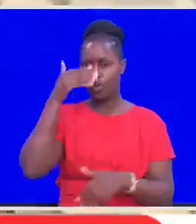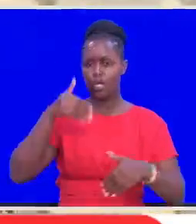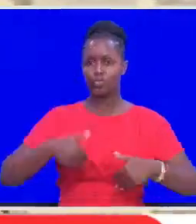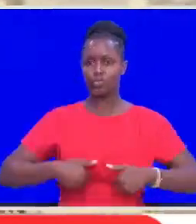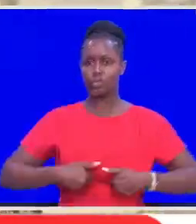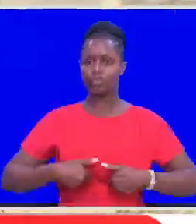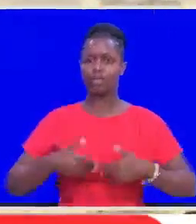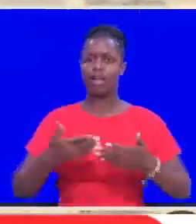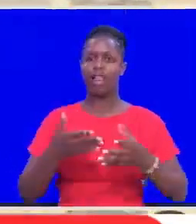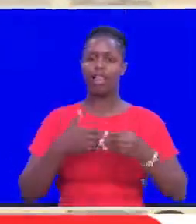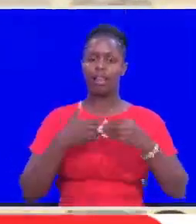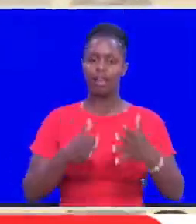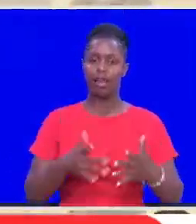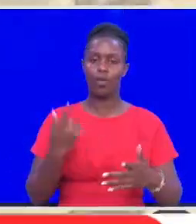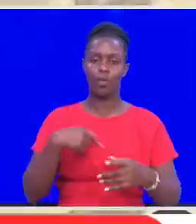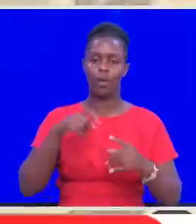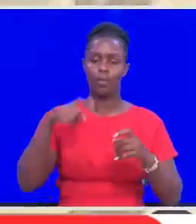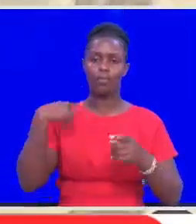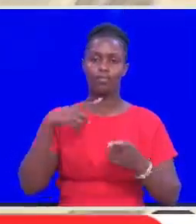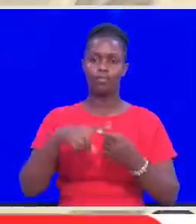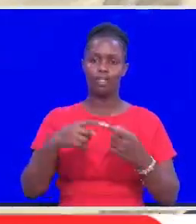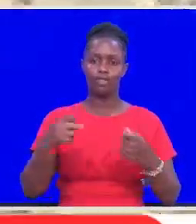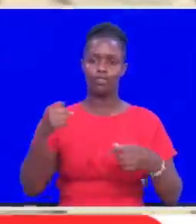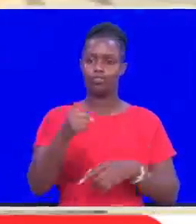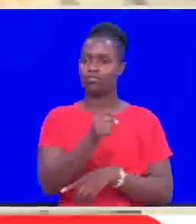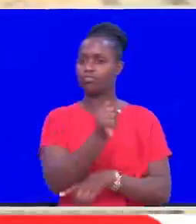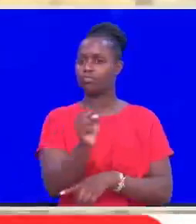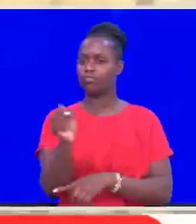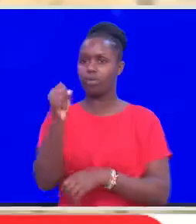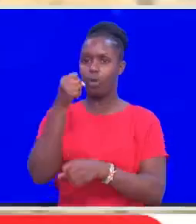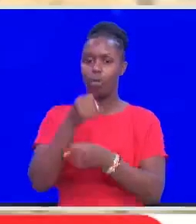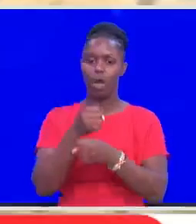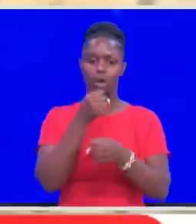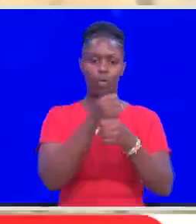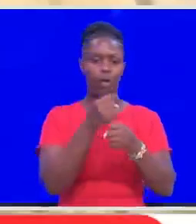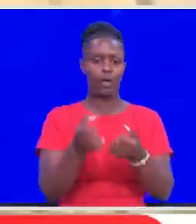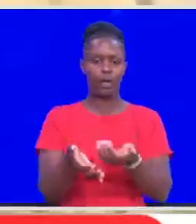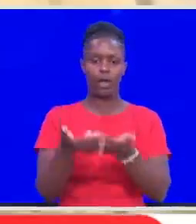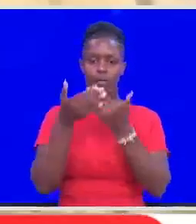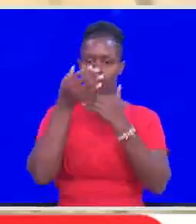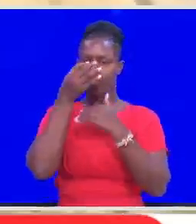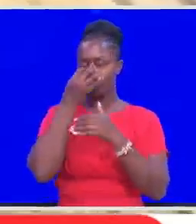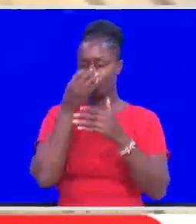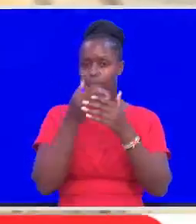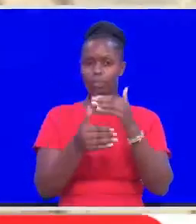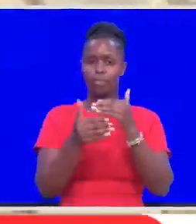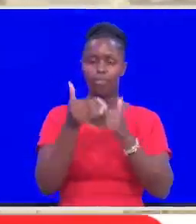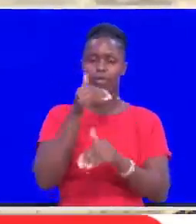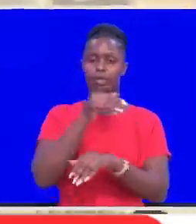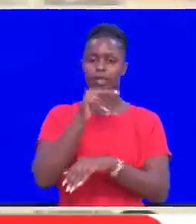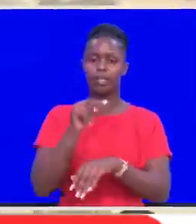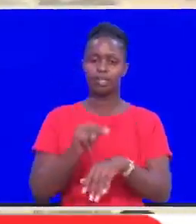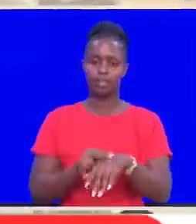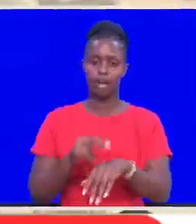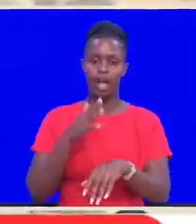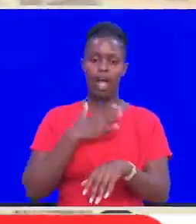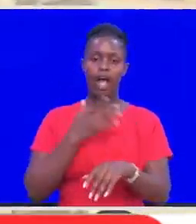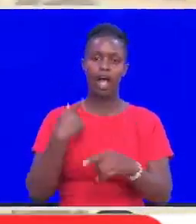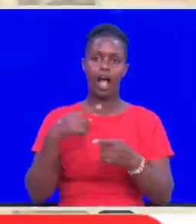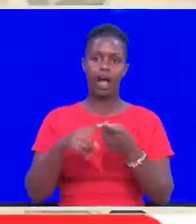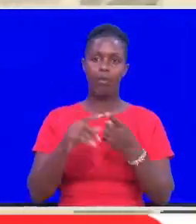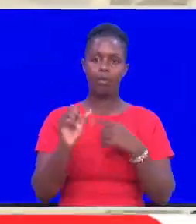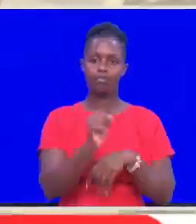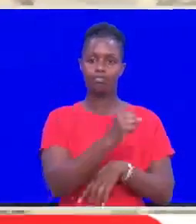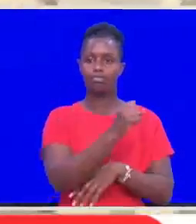across this country tutembee, tusaidie rais na naibu ya rais kujenga taifa la Kenya. Na kutembea kwetu isipe wasi